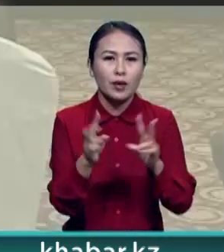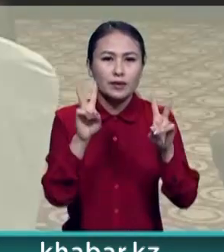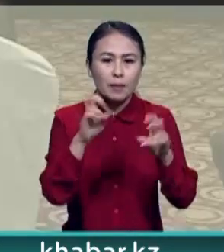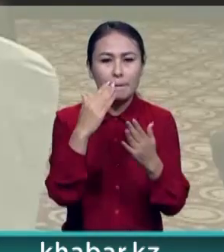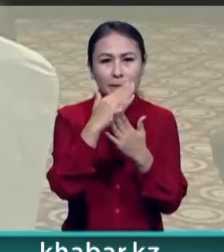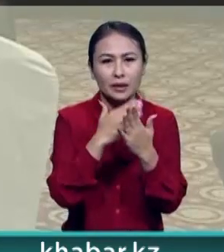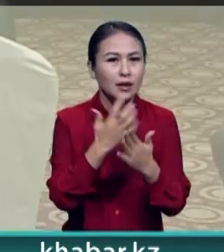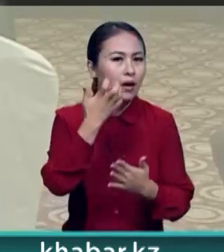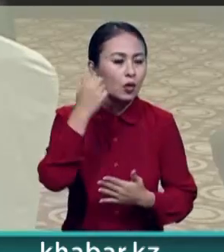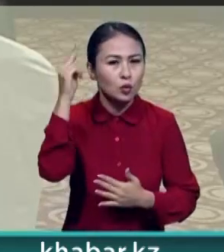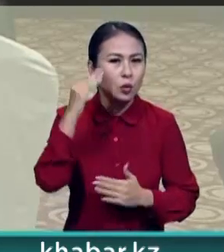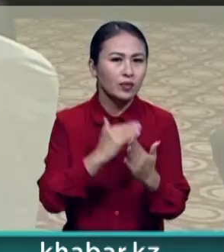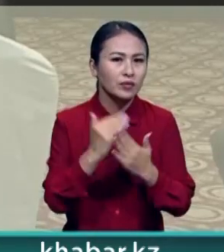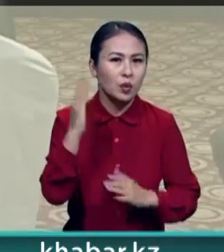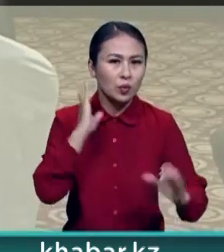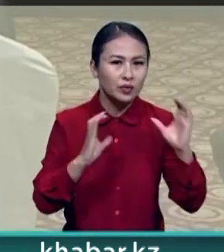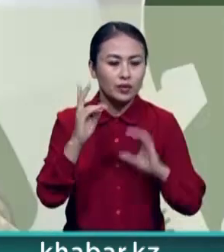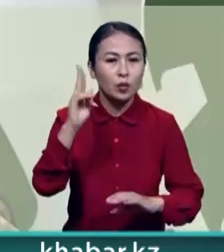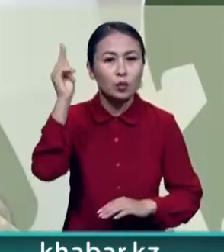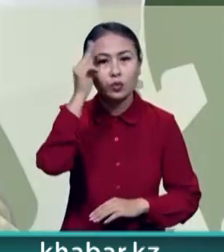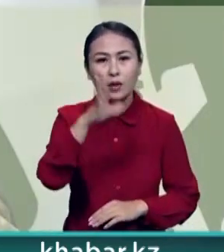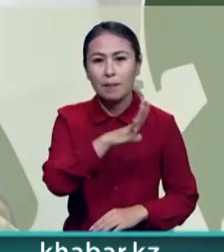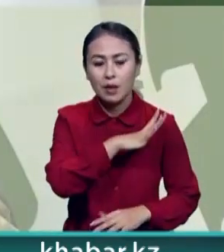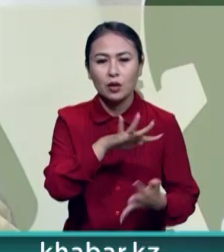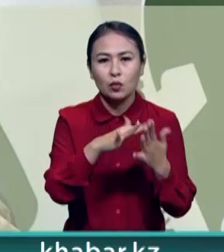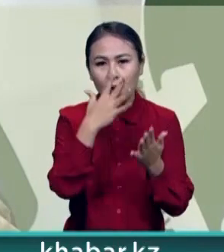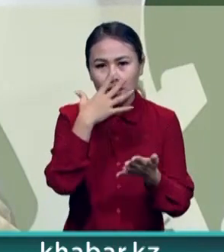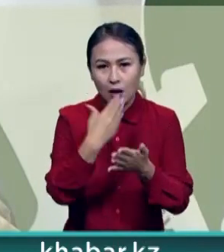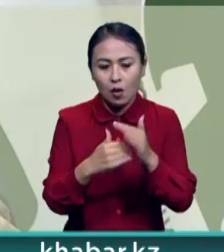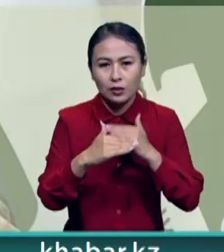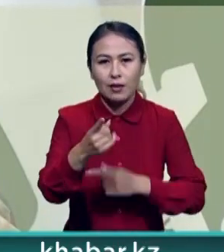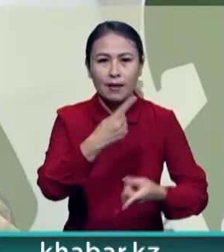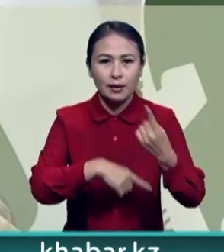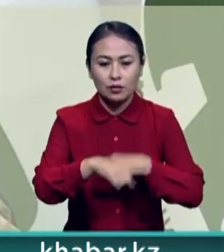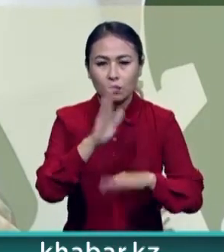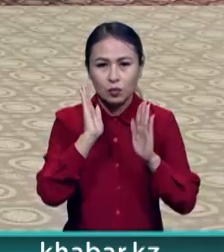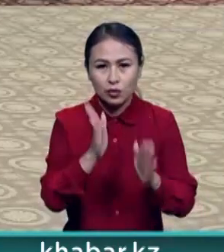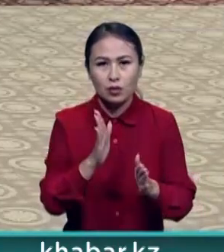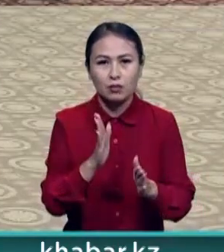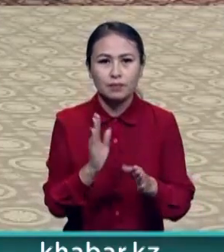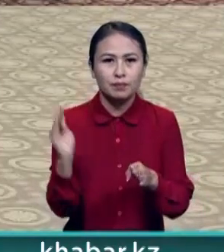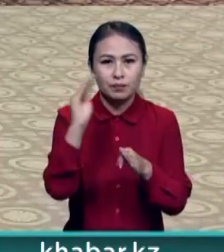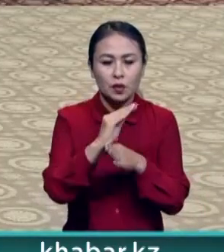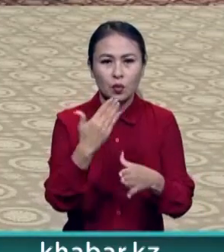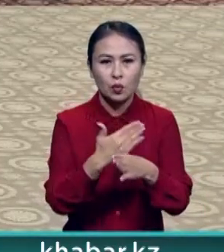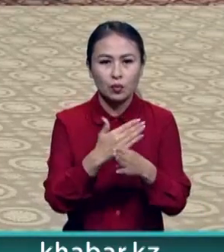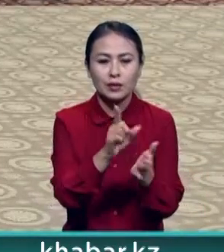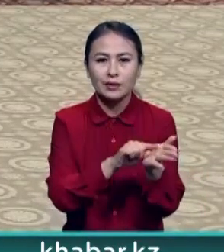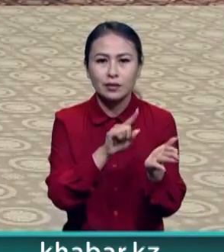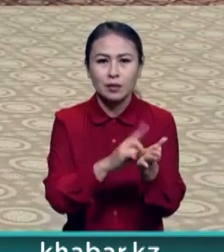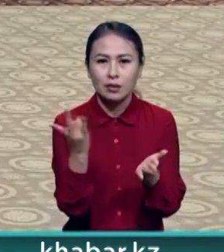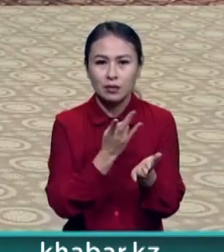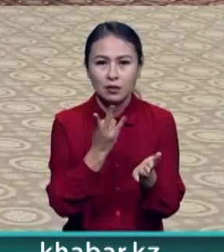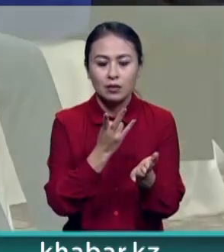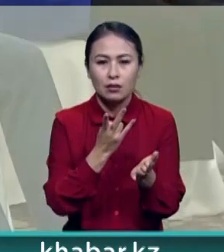бағдарламасы арқылы жоғары оқу орнында білім алғандар туған ауылына қайта оралса, бір жолға көтерме жәрдемақы төлеудің